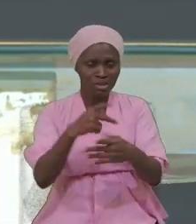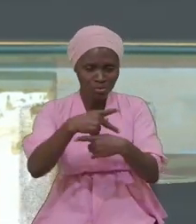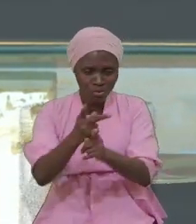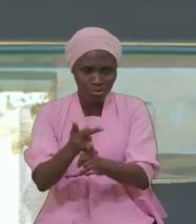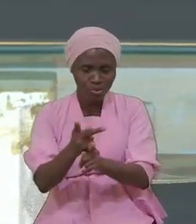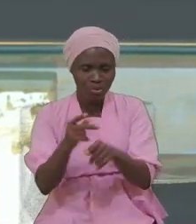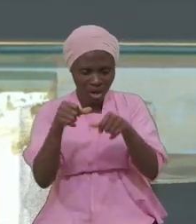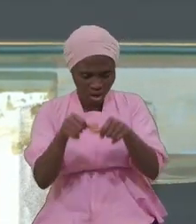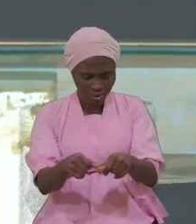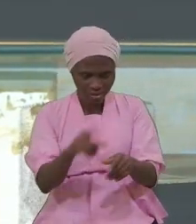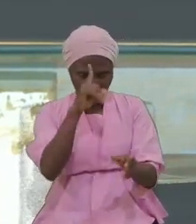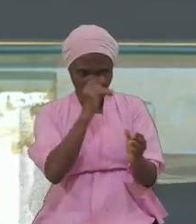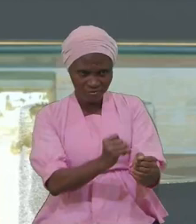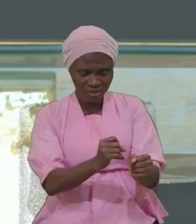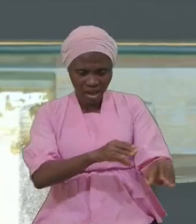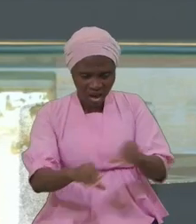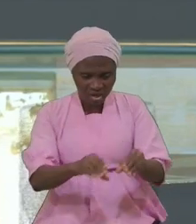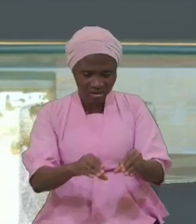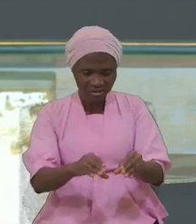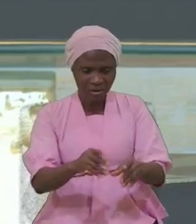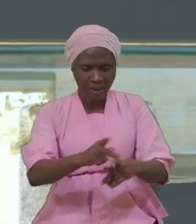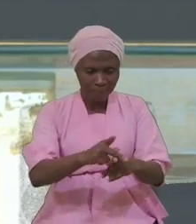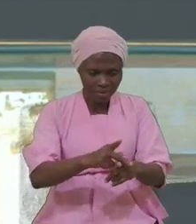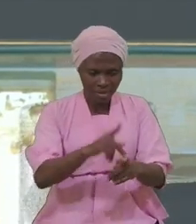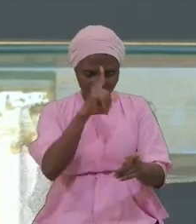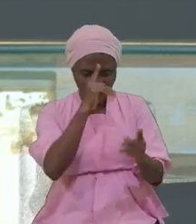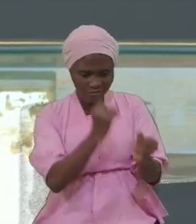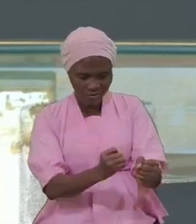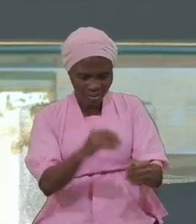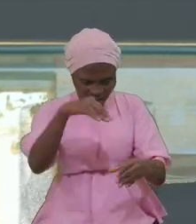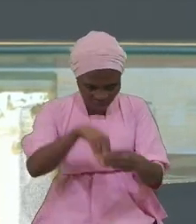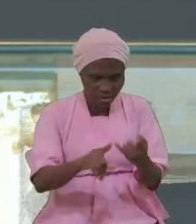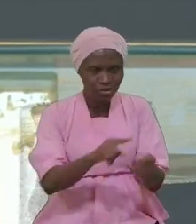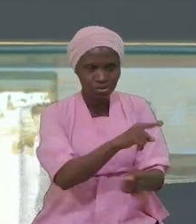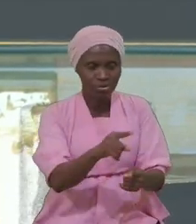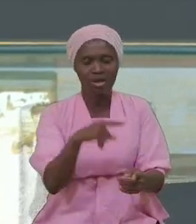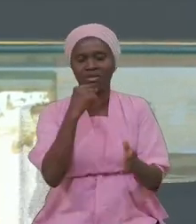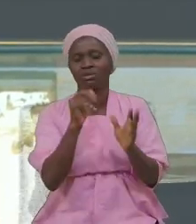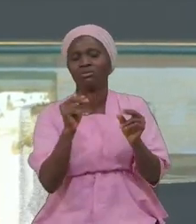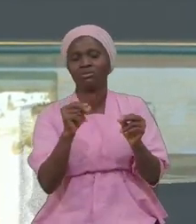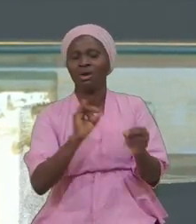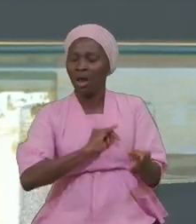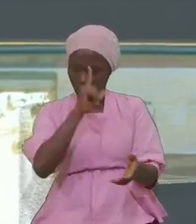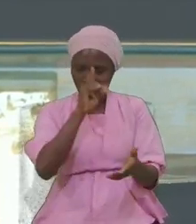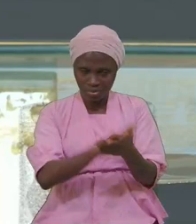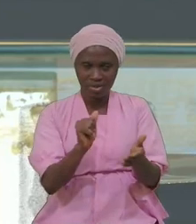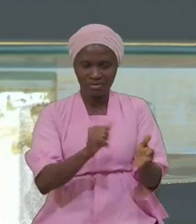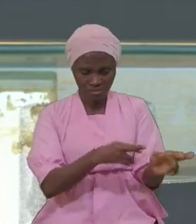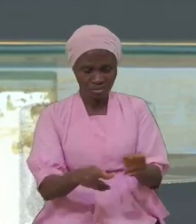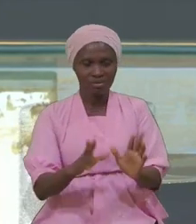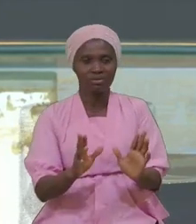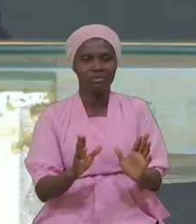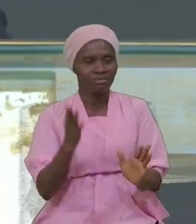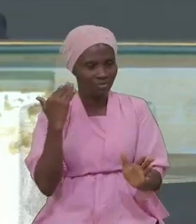la foi active, pratique en toi. Dis non. Attends, assieds-toi pour écouter.